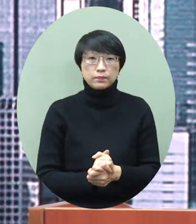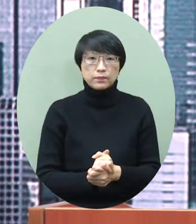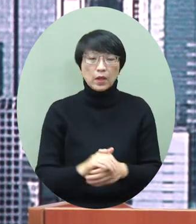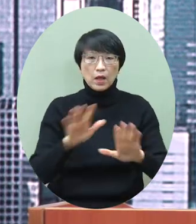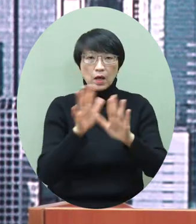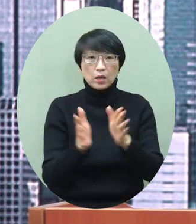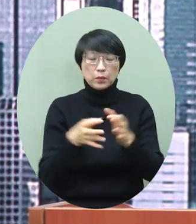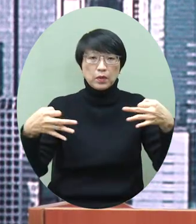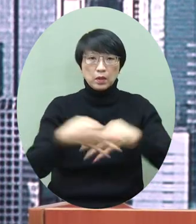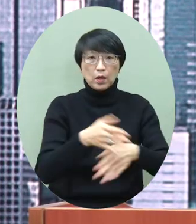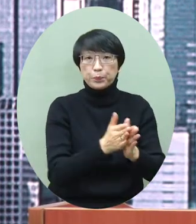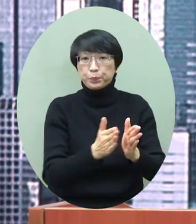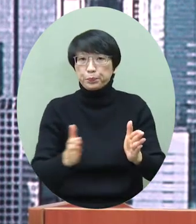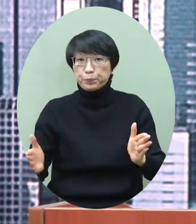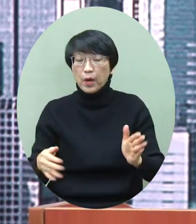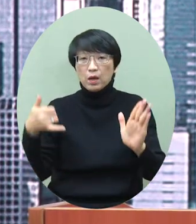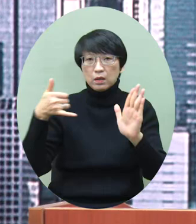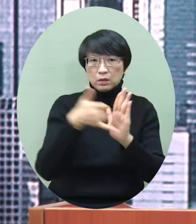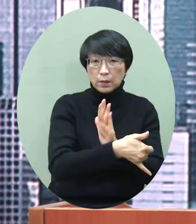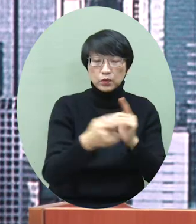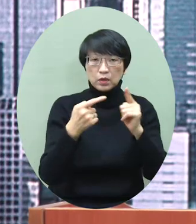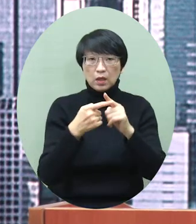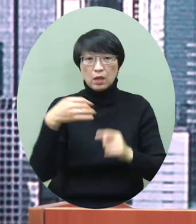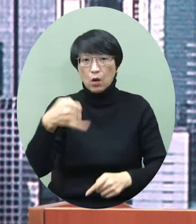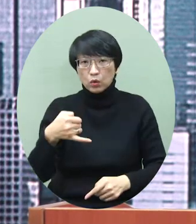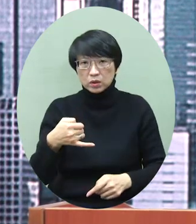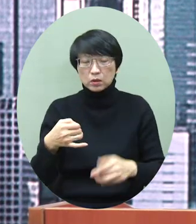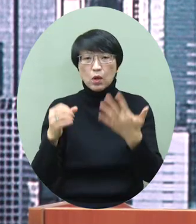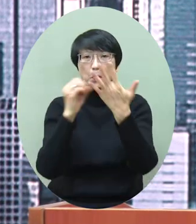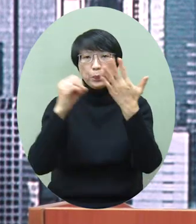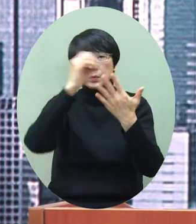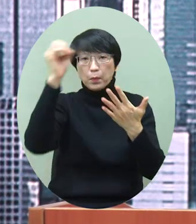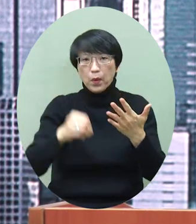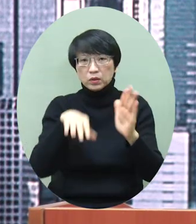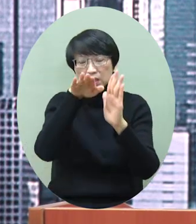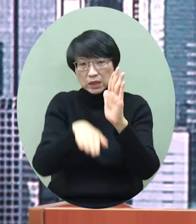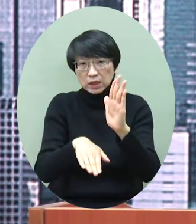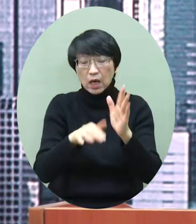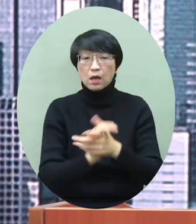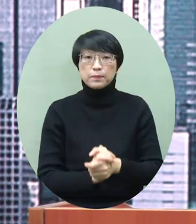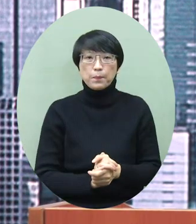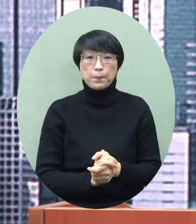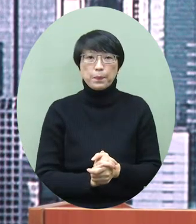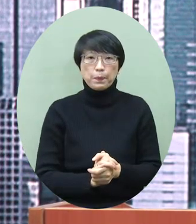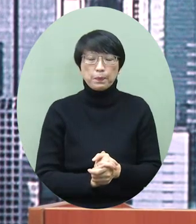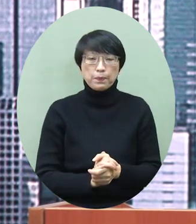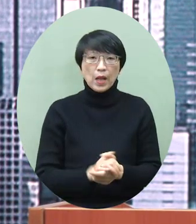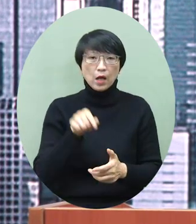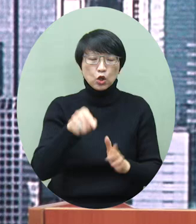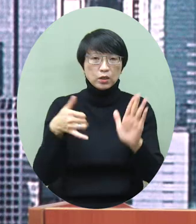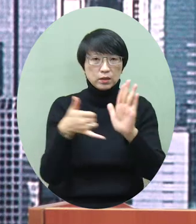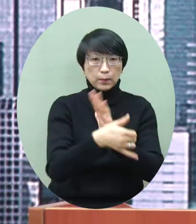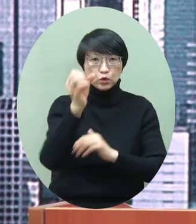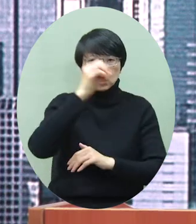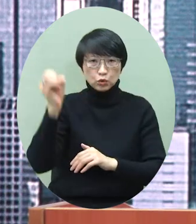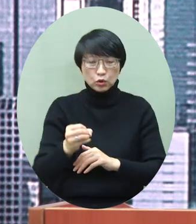合約期內嗰、那個嘅入住率係不足50%，咁咧我哋就會去將佢嘅入住率